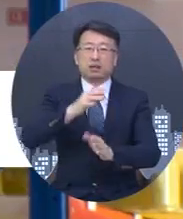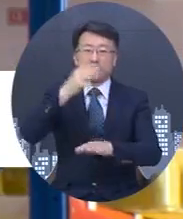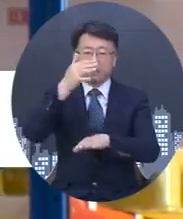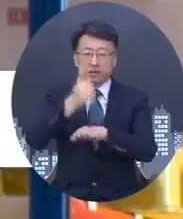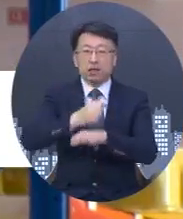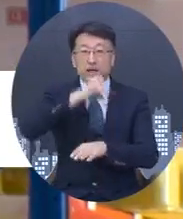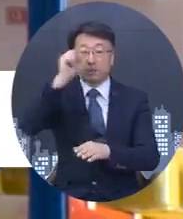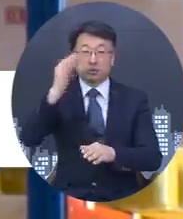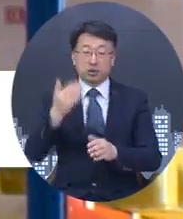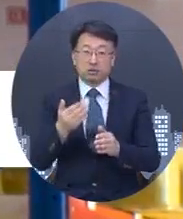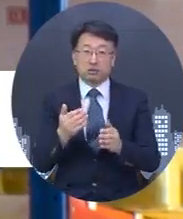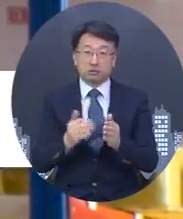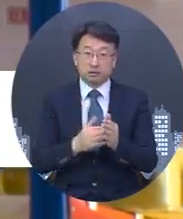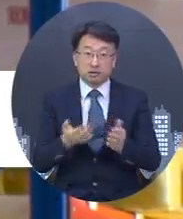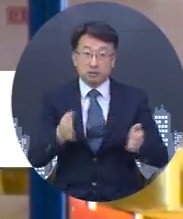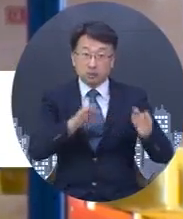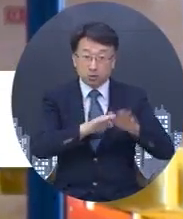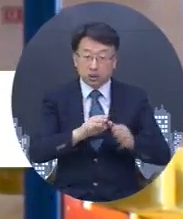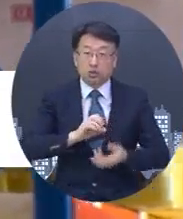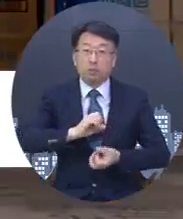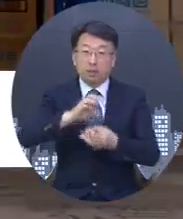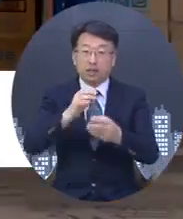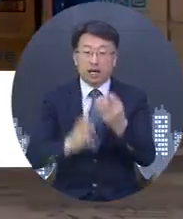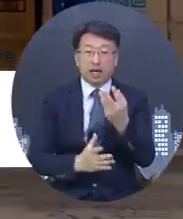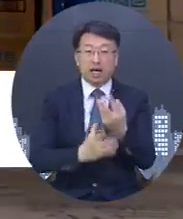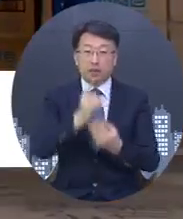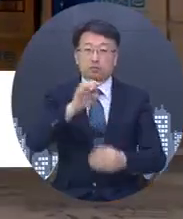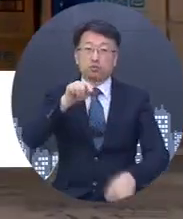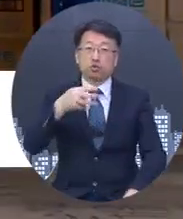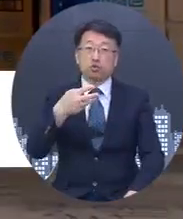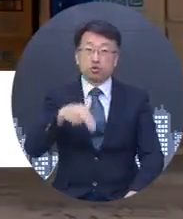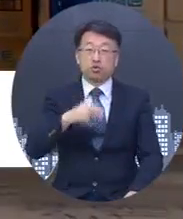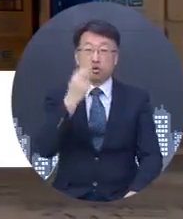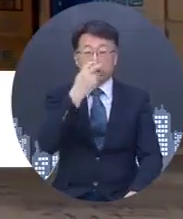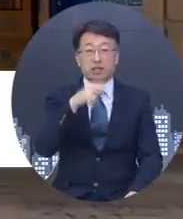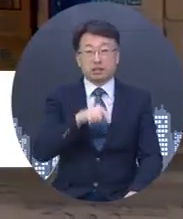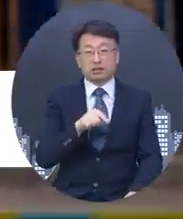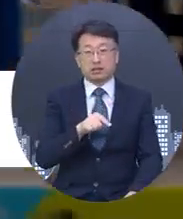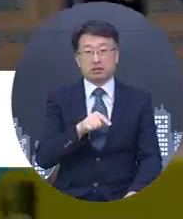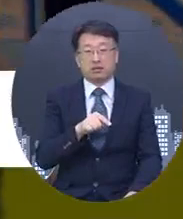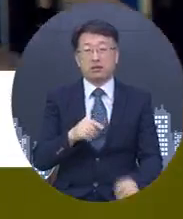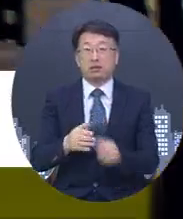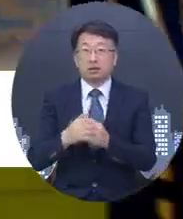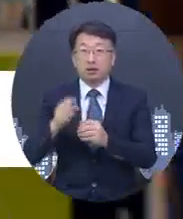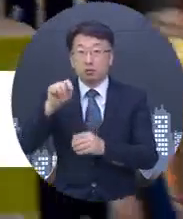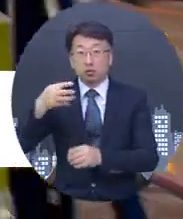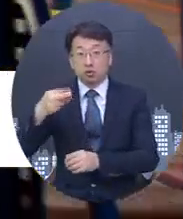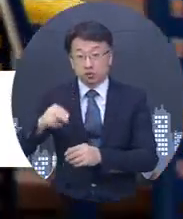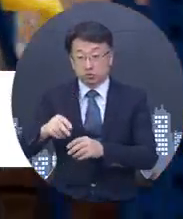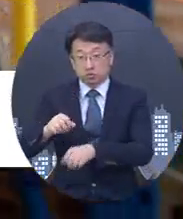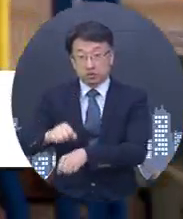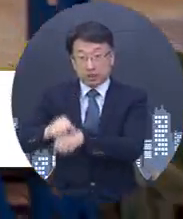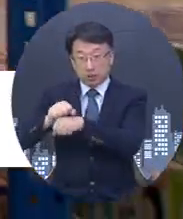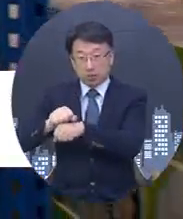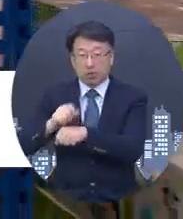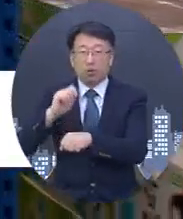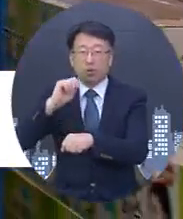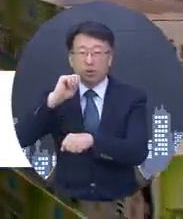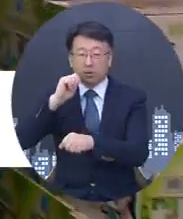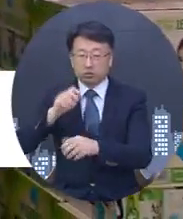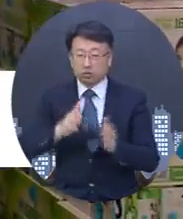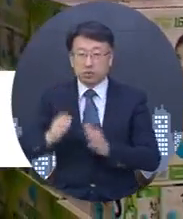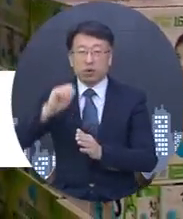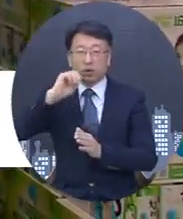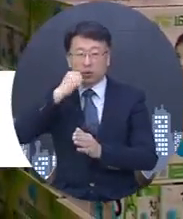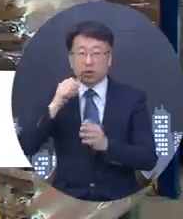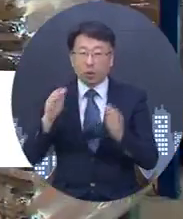상품 포장과 배송 등을 일괄 처리하는 통합물류관리인 풀필먼트는 물류기반 구축이 어려운